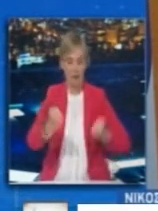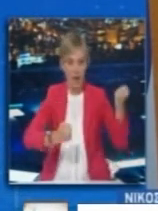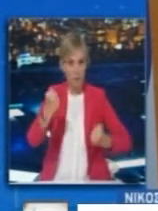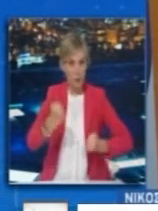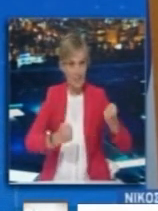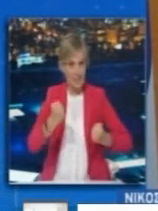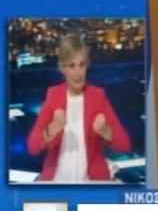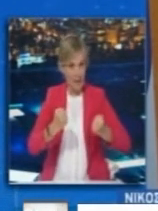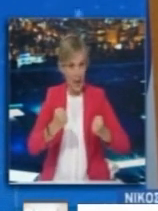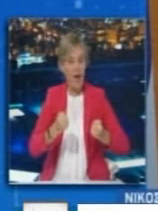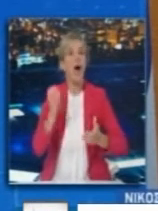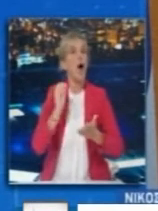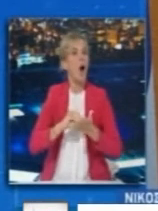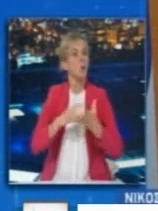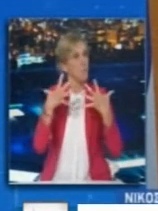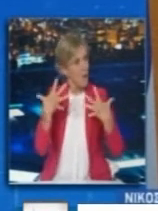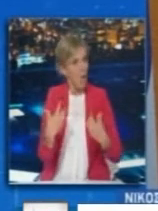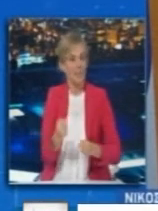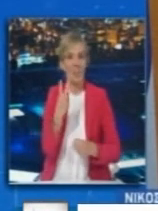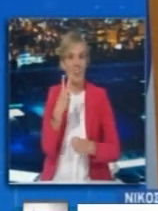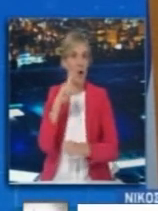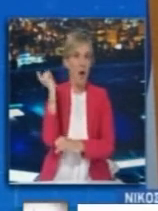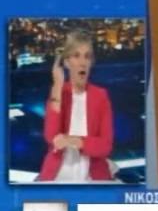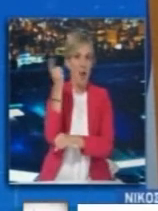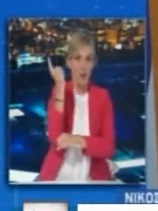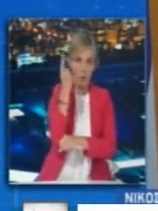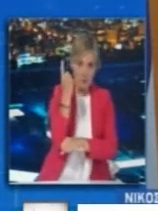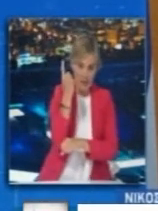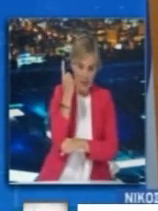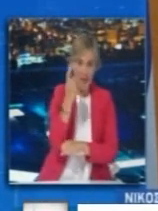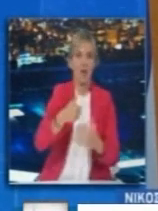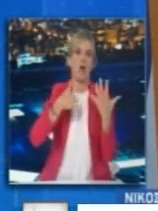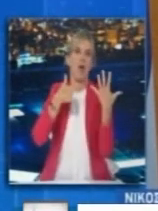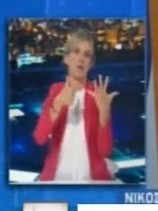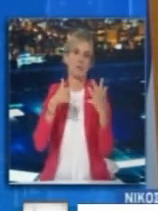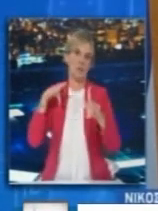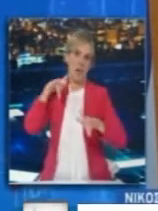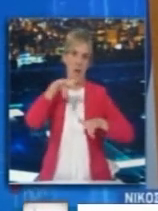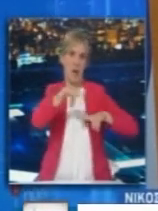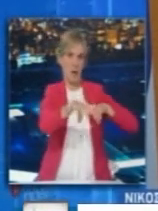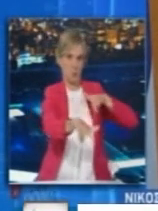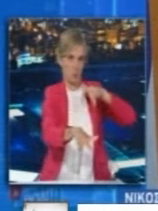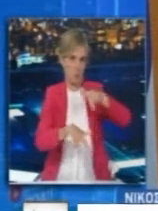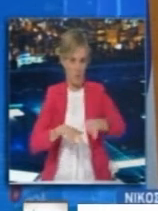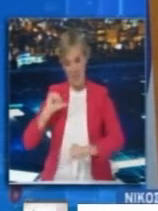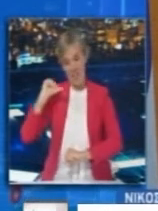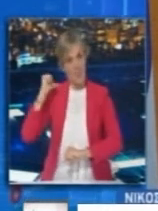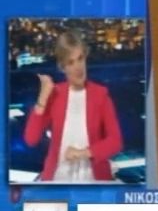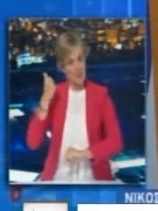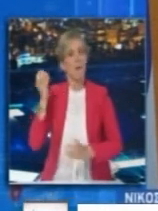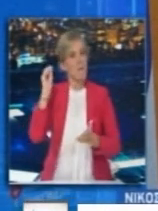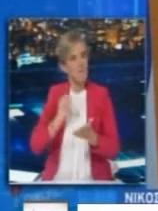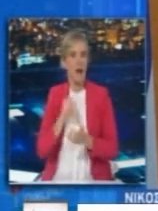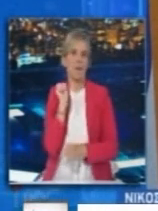φως επιχειρούσαν 2 ελικόπτερα και 6 αεροσκάφη. Εχθές μέσω του 112